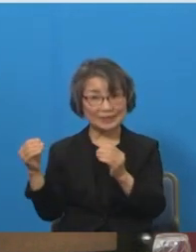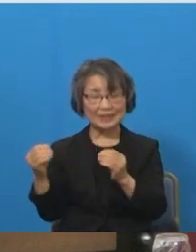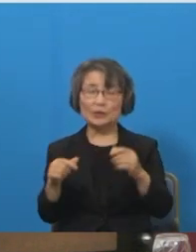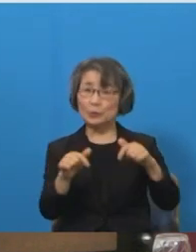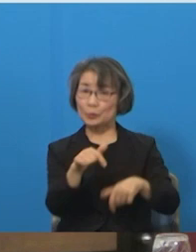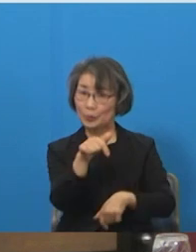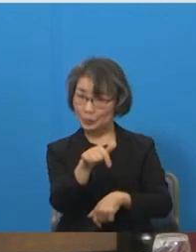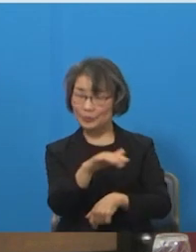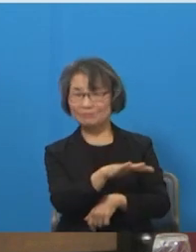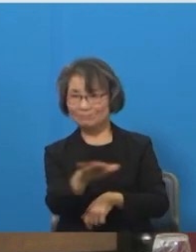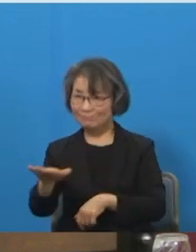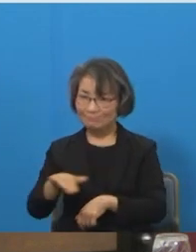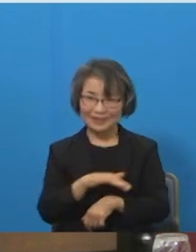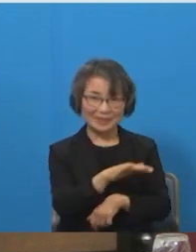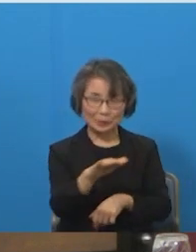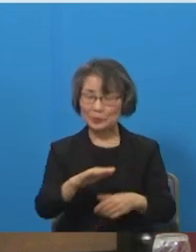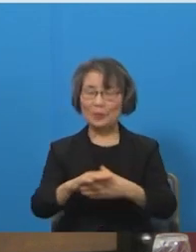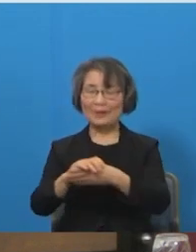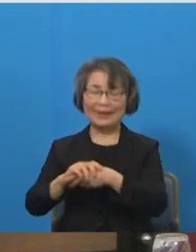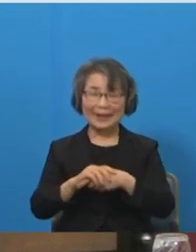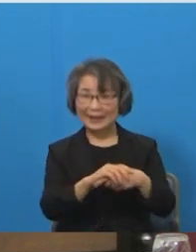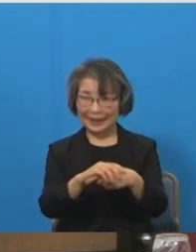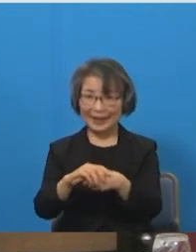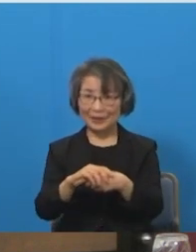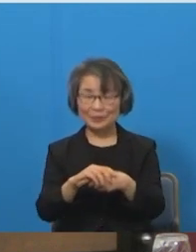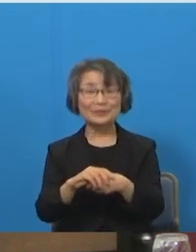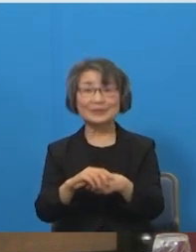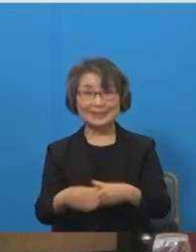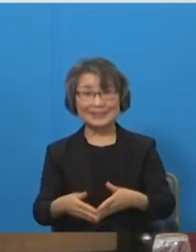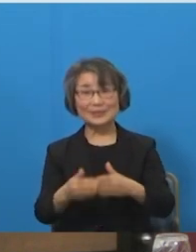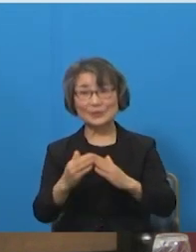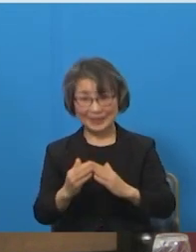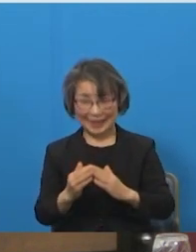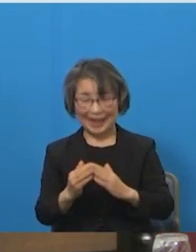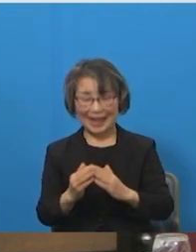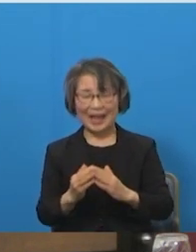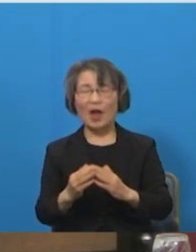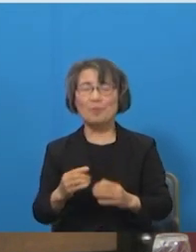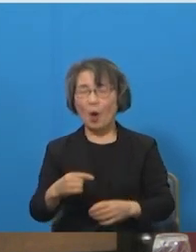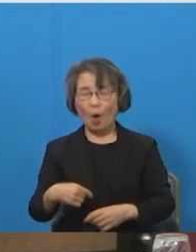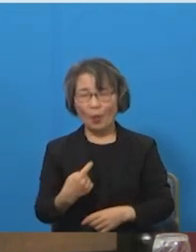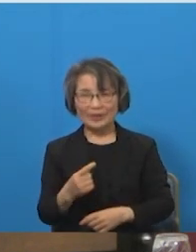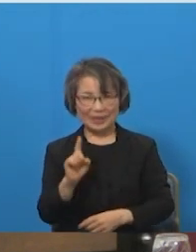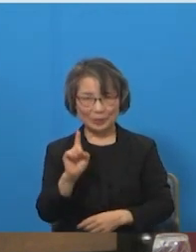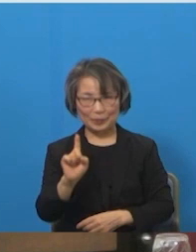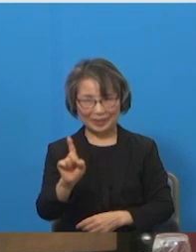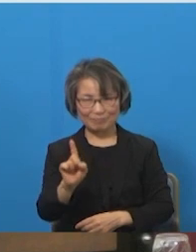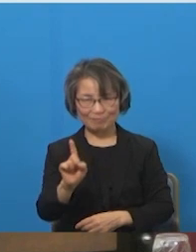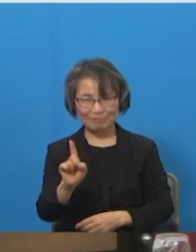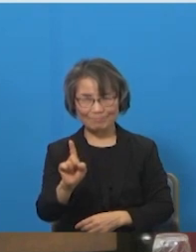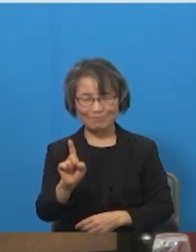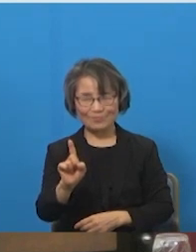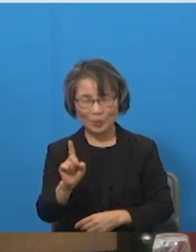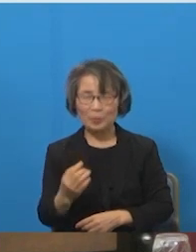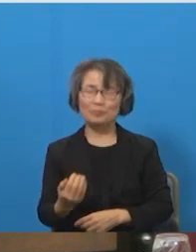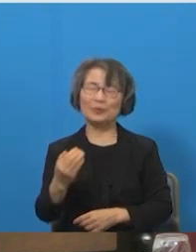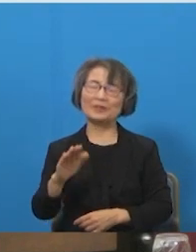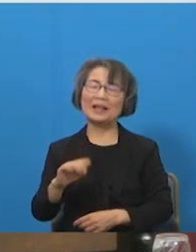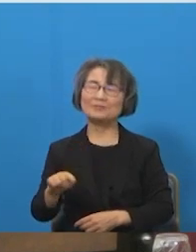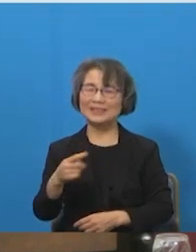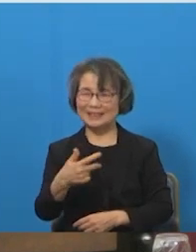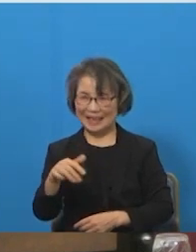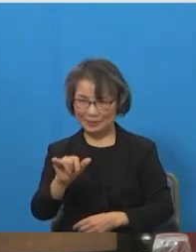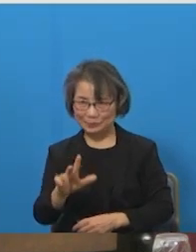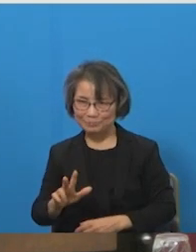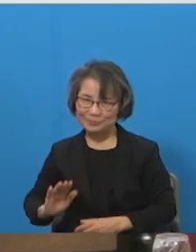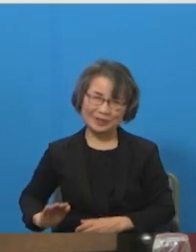などとの力強い連携体制により、あらゆる分野でオンリーワンの魅力を持つ京都のポテンシャルを最大限生かして、地